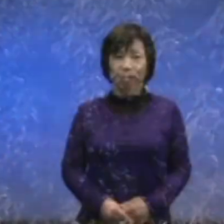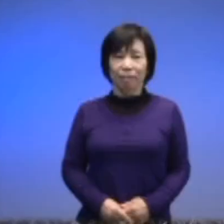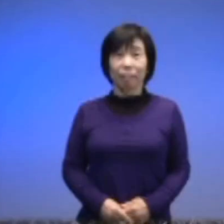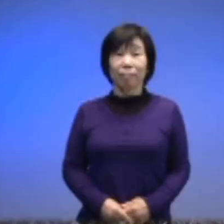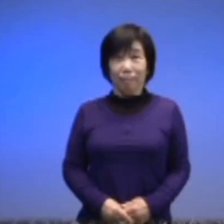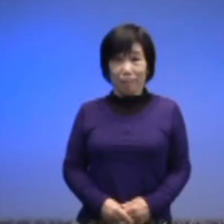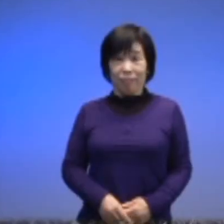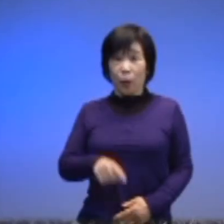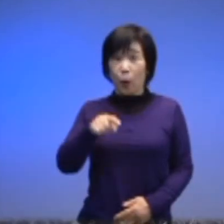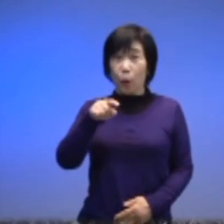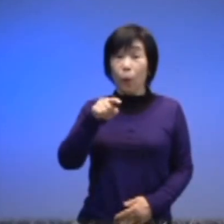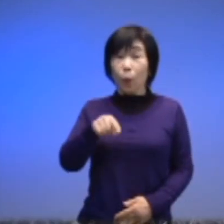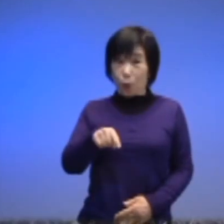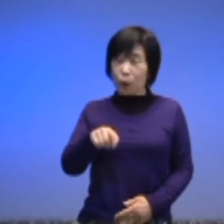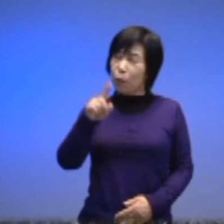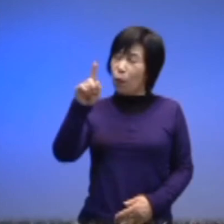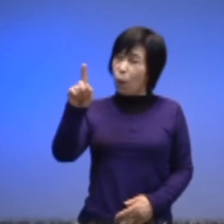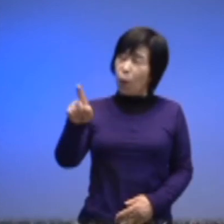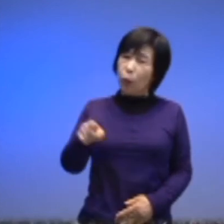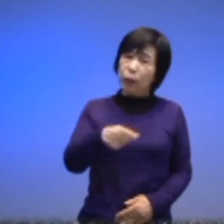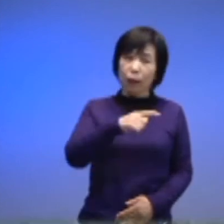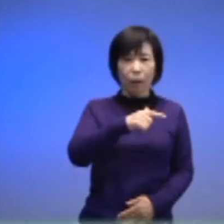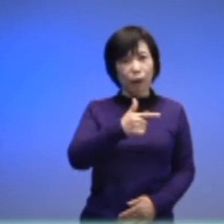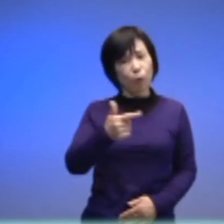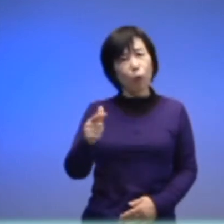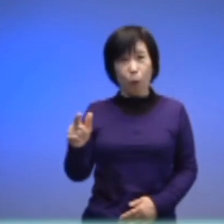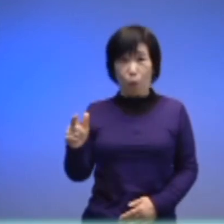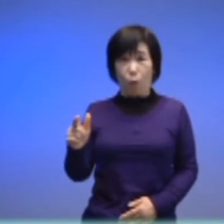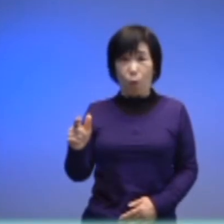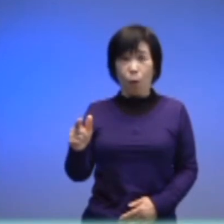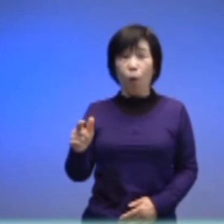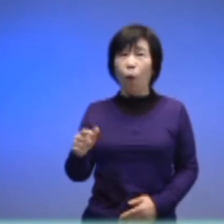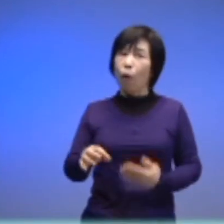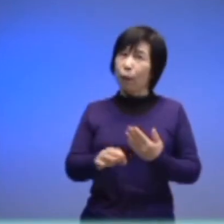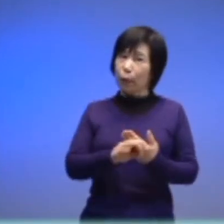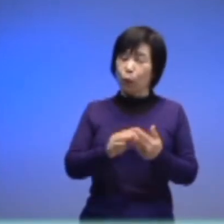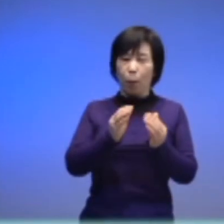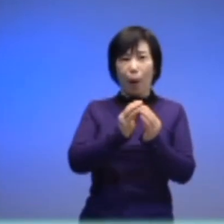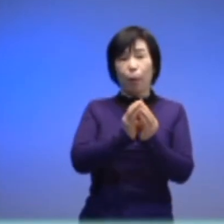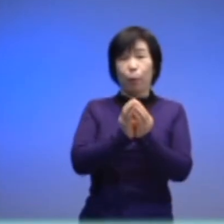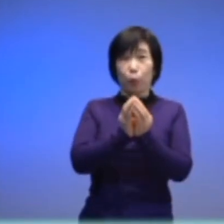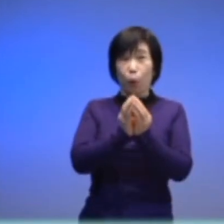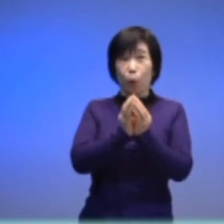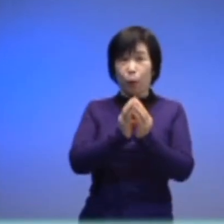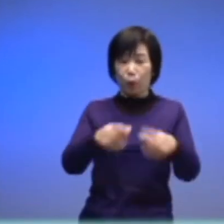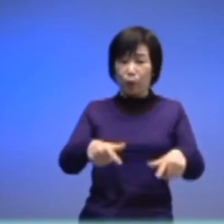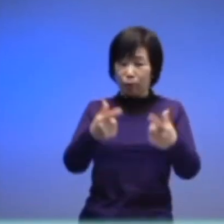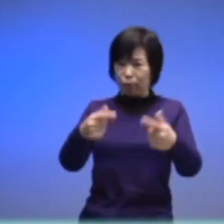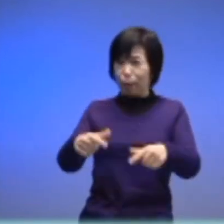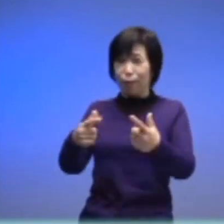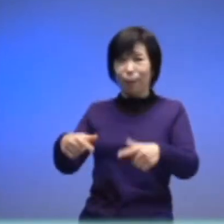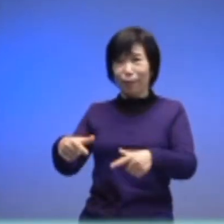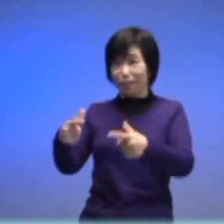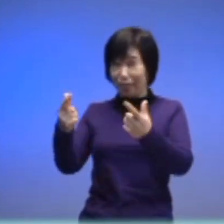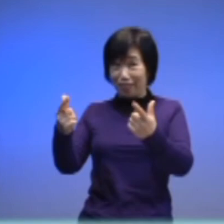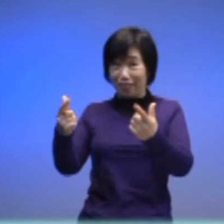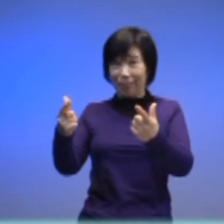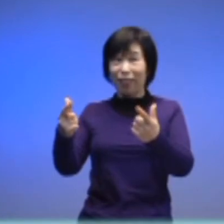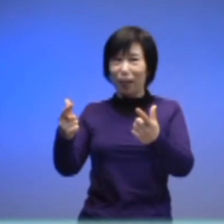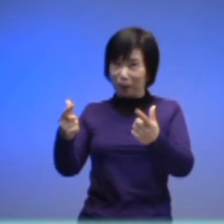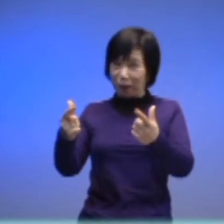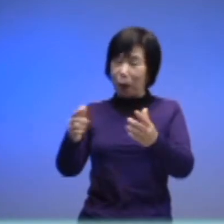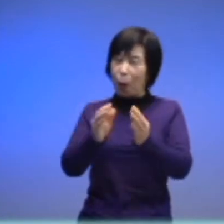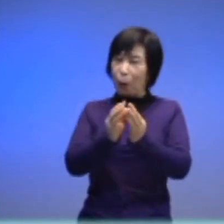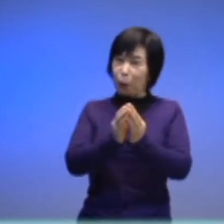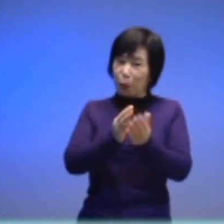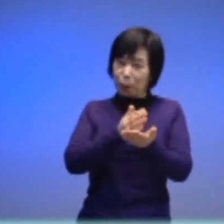もちろん南ゾーンにも自然がいっぱいです。どんぐりができる木がたくさん植えられていました。どん